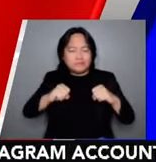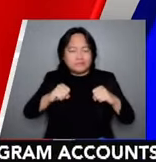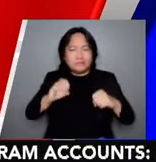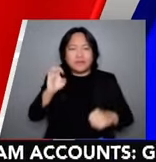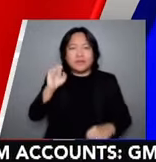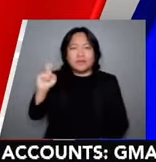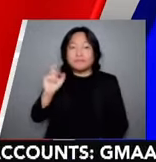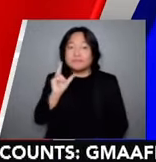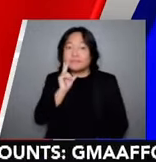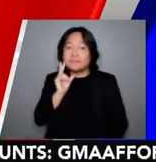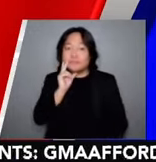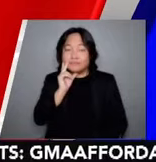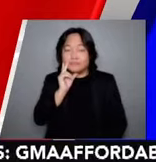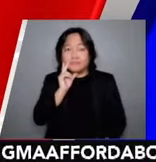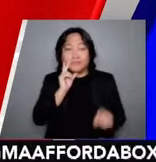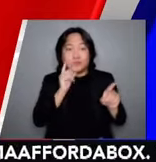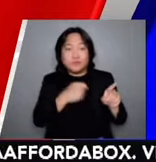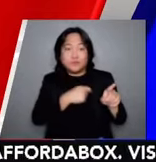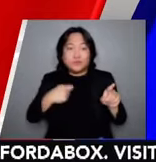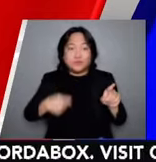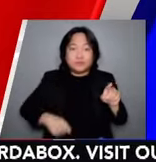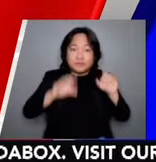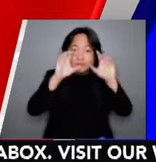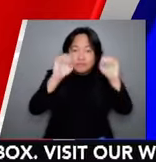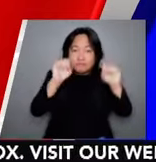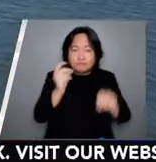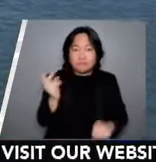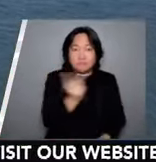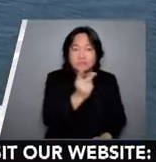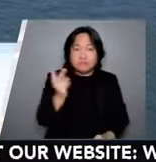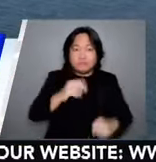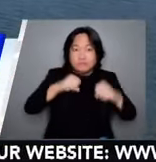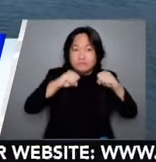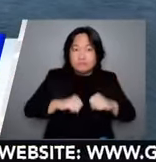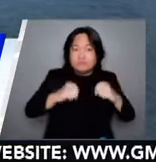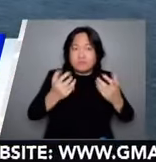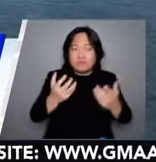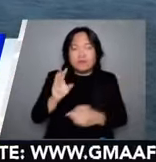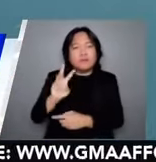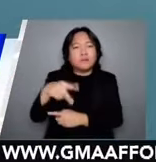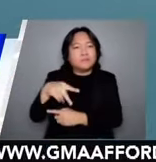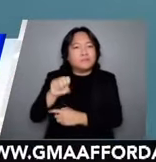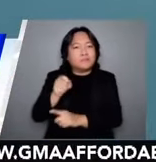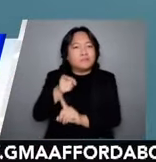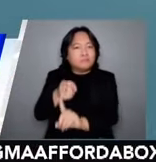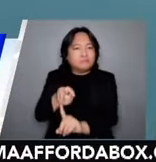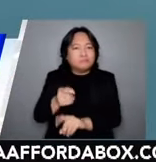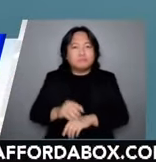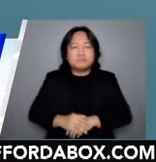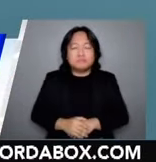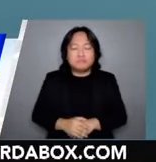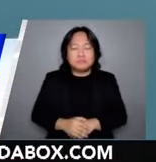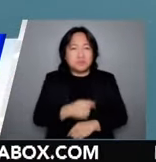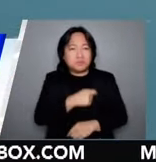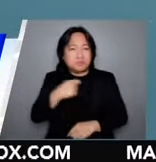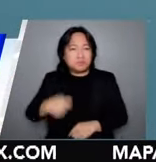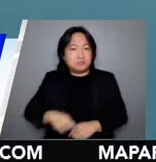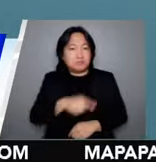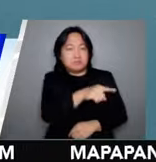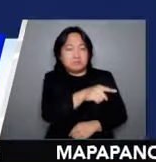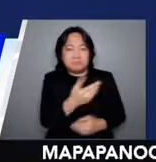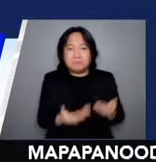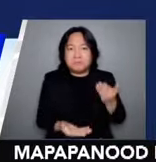at Chinese President Xi Jinping kaugnay sa West Philippine Sea. Posibleng gawa-gawa lang daw ito ng China kaya hindi dapat paniwalaan.